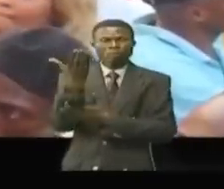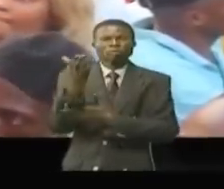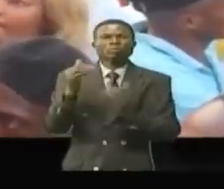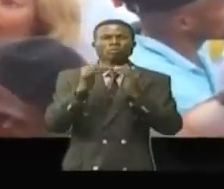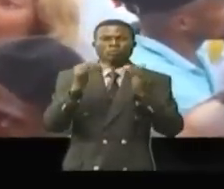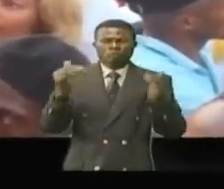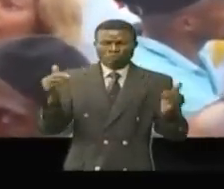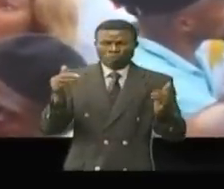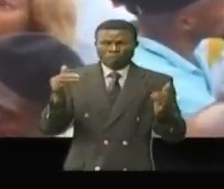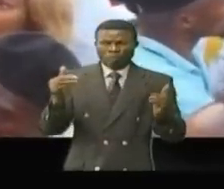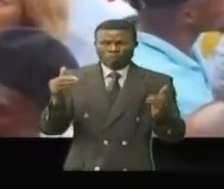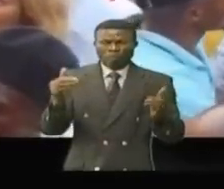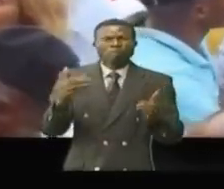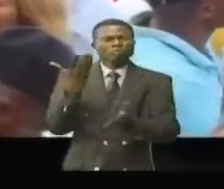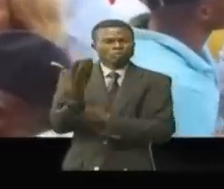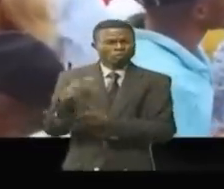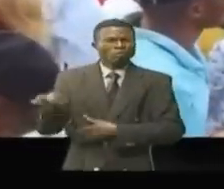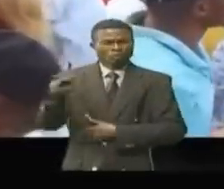Il y a un encore.